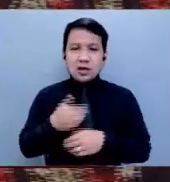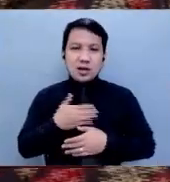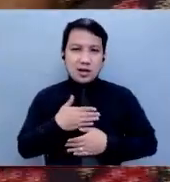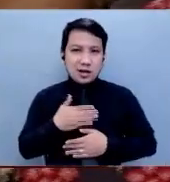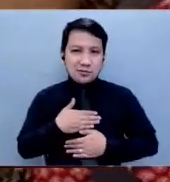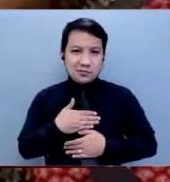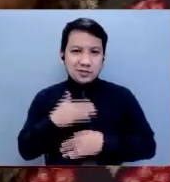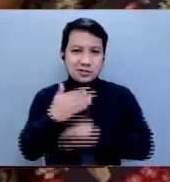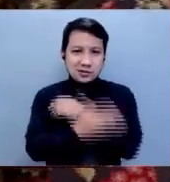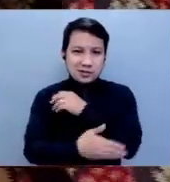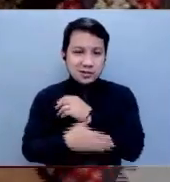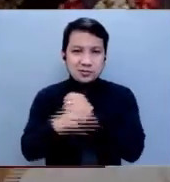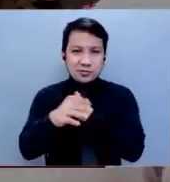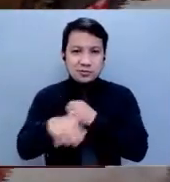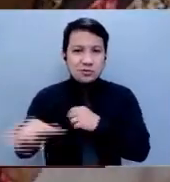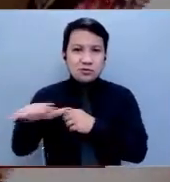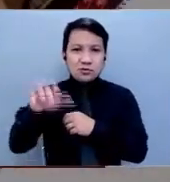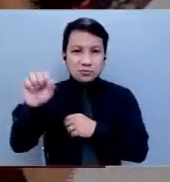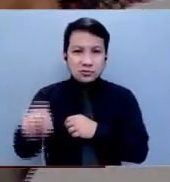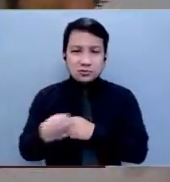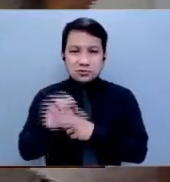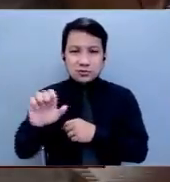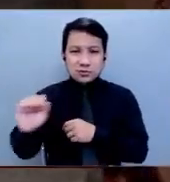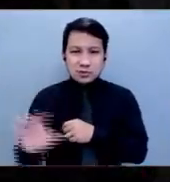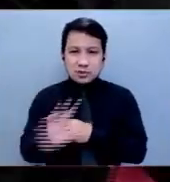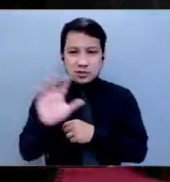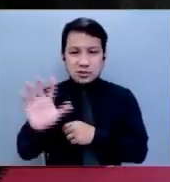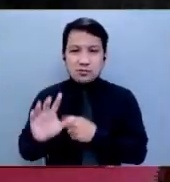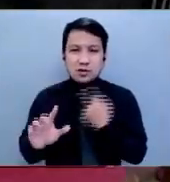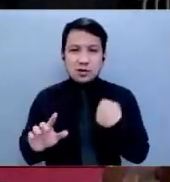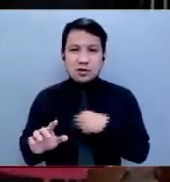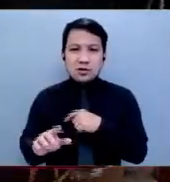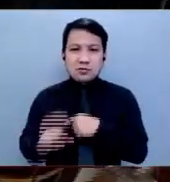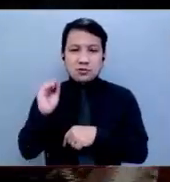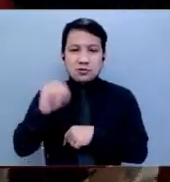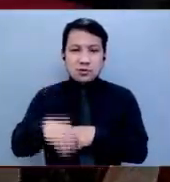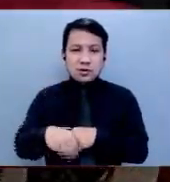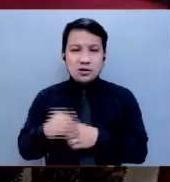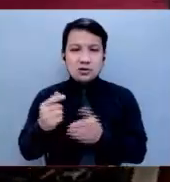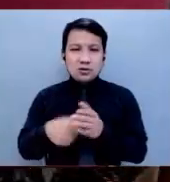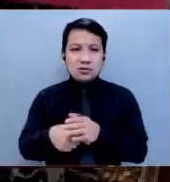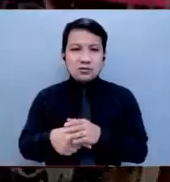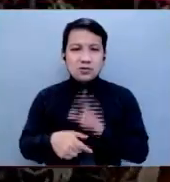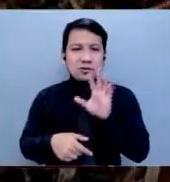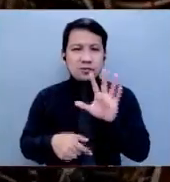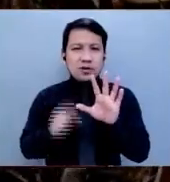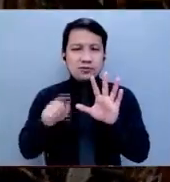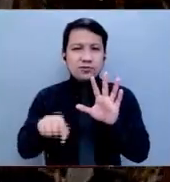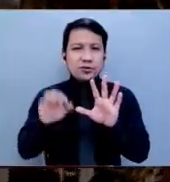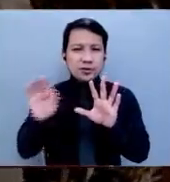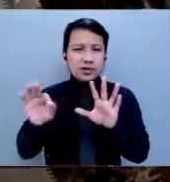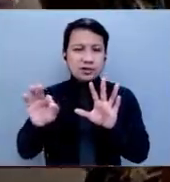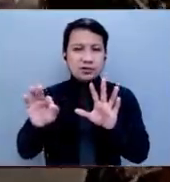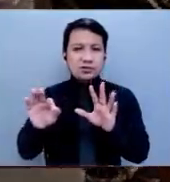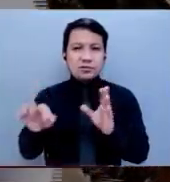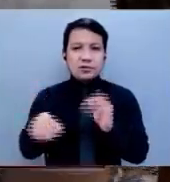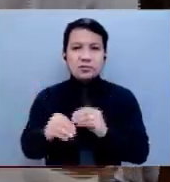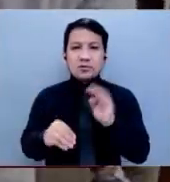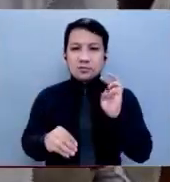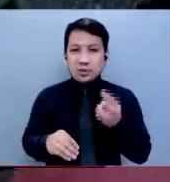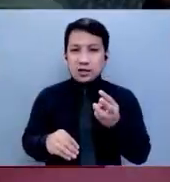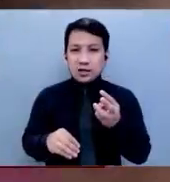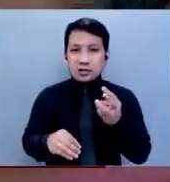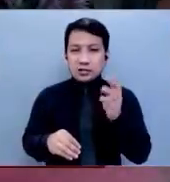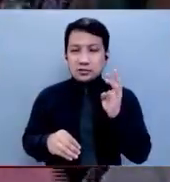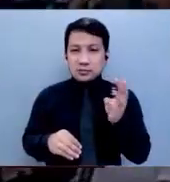sa buong Southeast Asia. Nakakuha tayo ng overall score na 5.9, habang pang-anim na po naman tayo